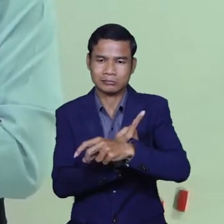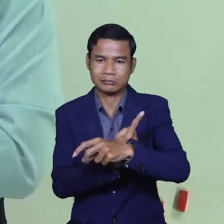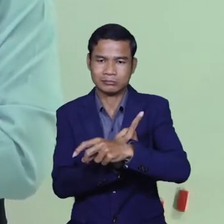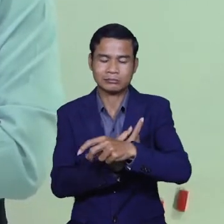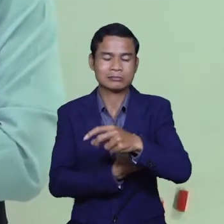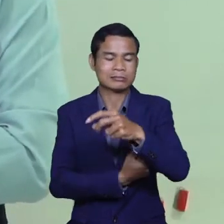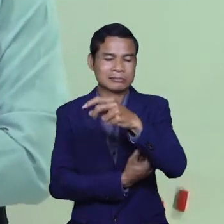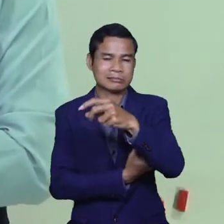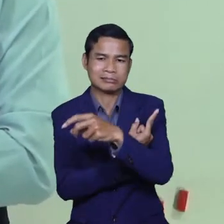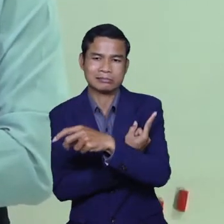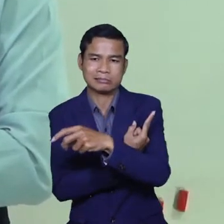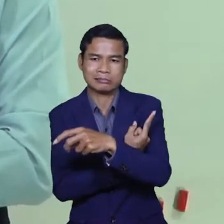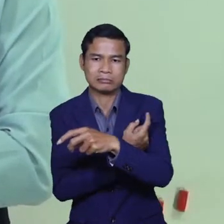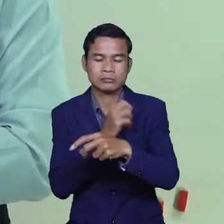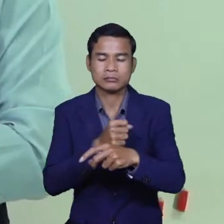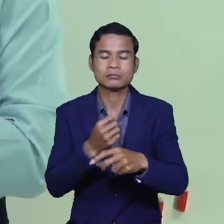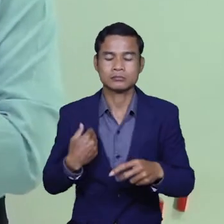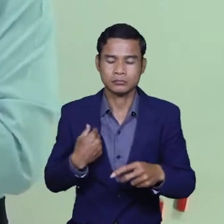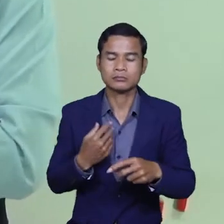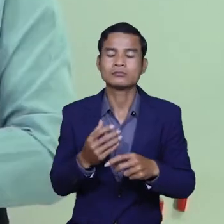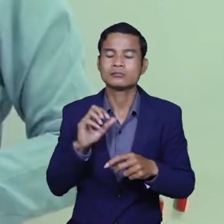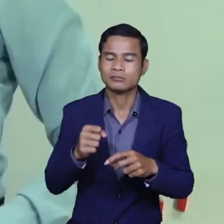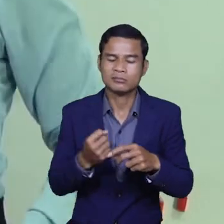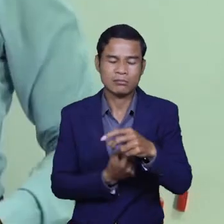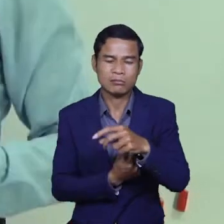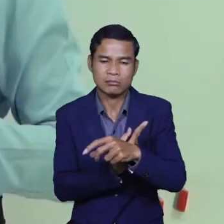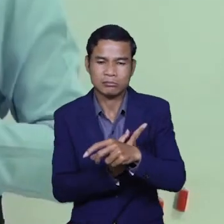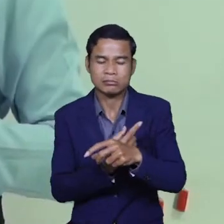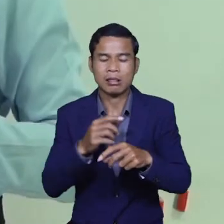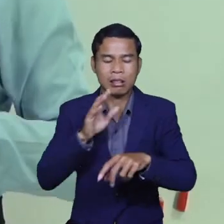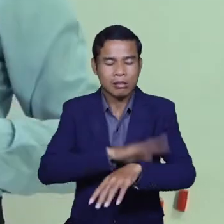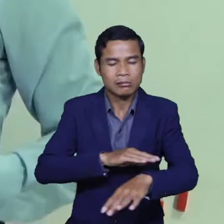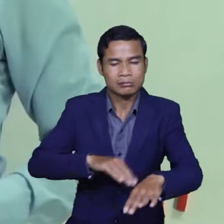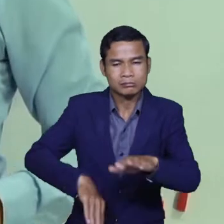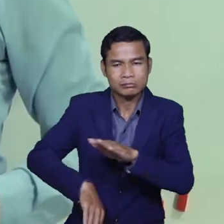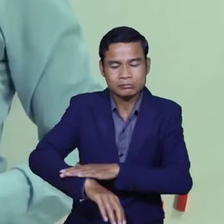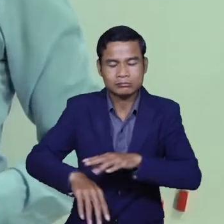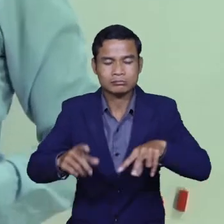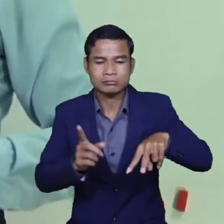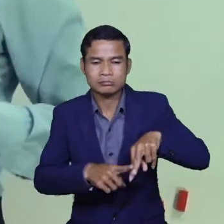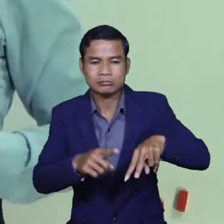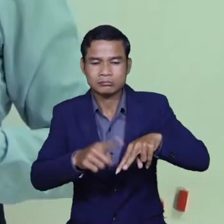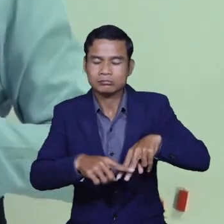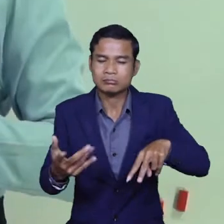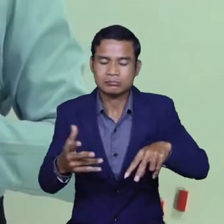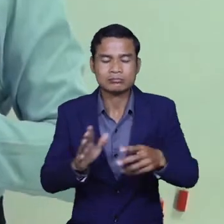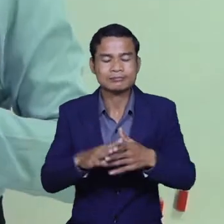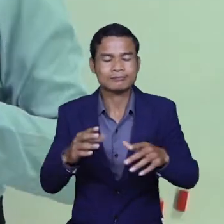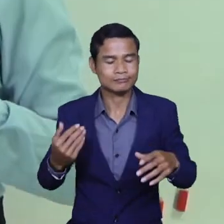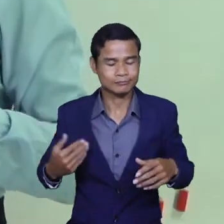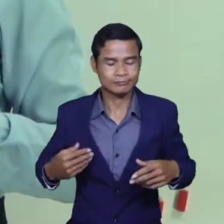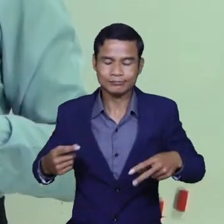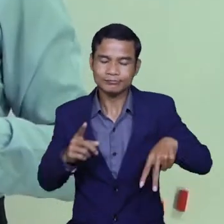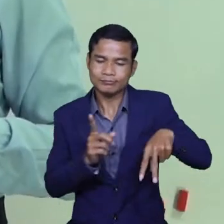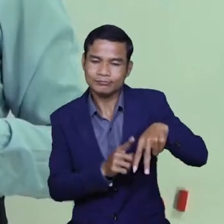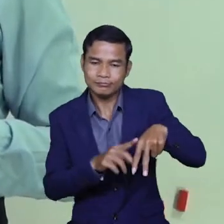ចាសាច់ដុំនៅកន្លែងណាមួយណាកូនណាចាមិនថាដៃមិនថាជើងទេឬមិនថាភ្លៅមិនថាចង្កេះយើងទេពេលដែលឆ្អឹងហ្នឹងបាក់ហើយ